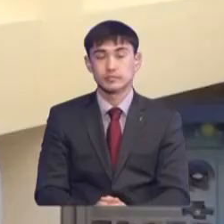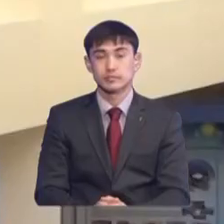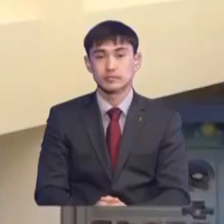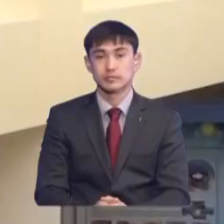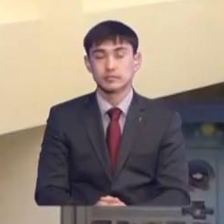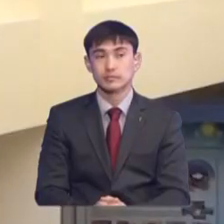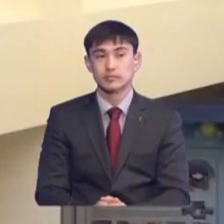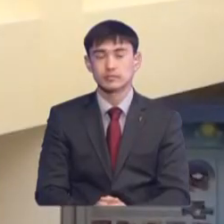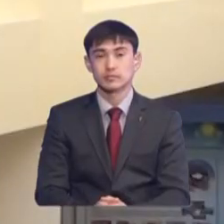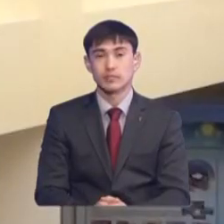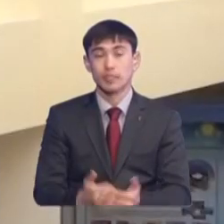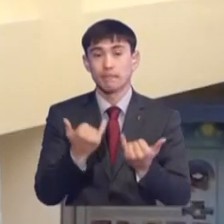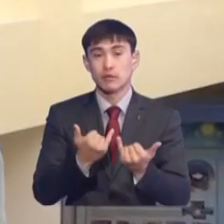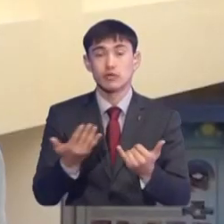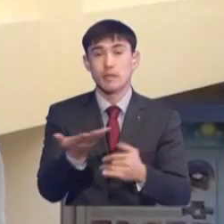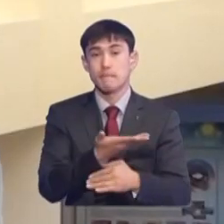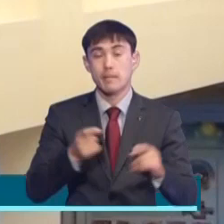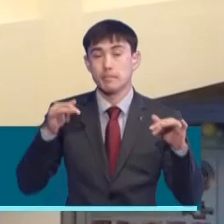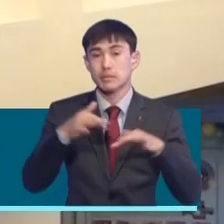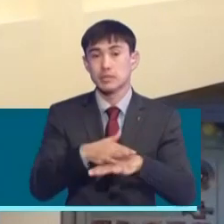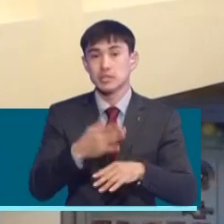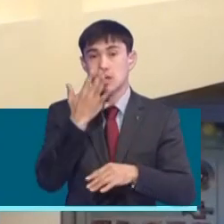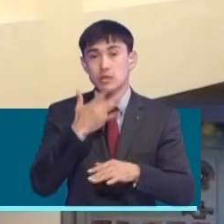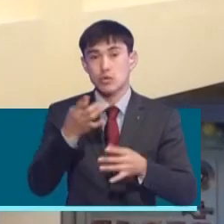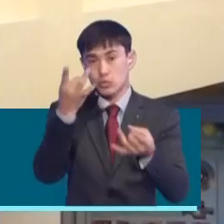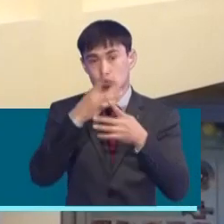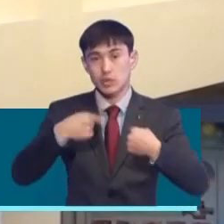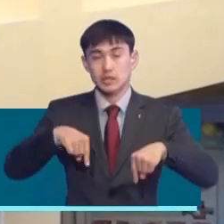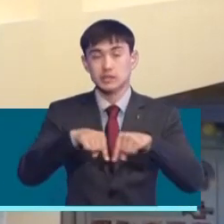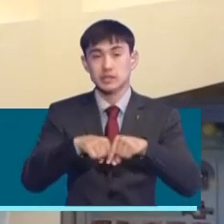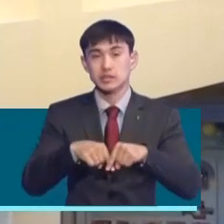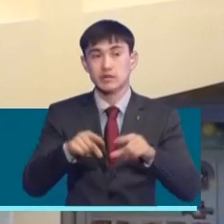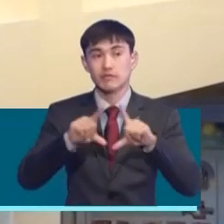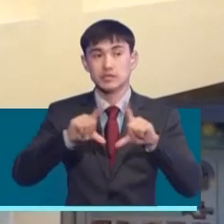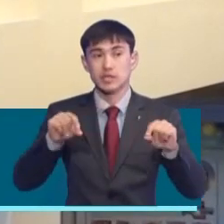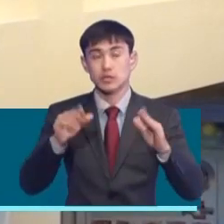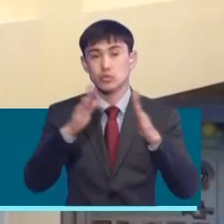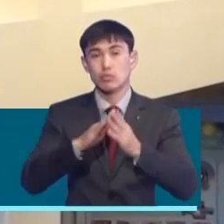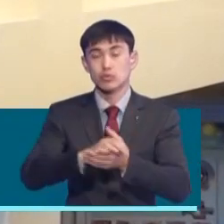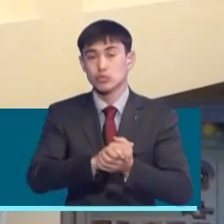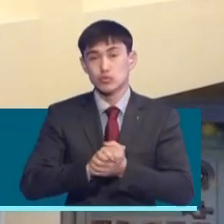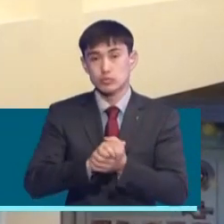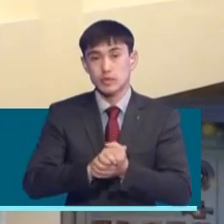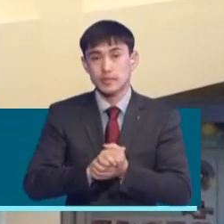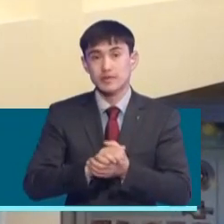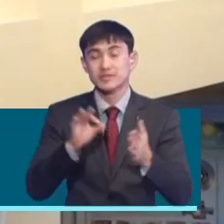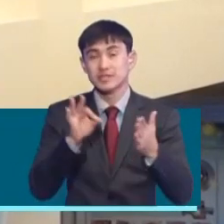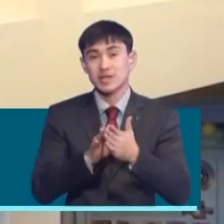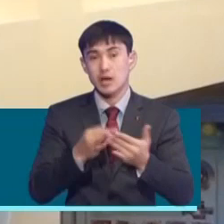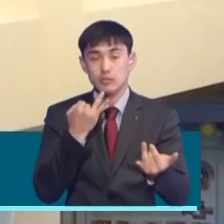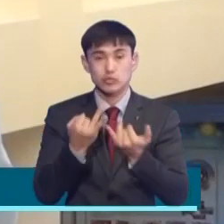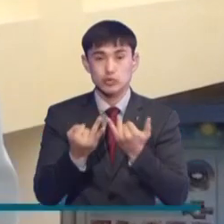нав Сегодня мы собрались э этнокультурным организациями в здании дома дружбы в целях